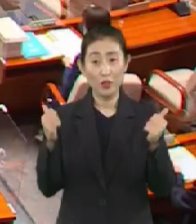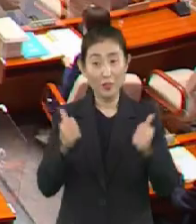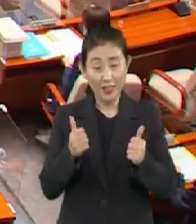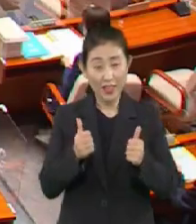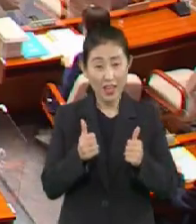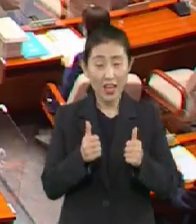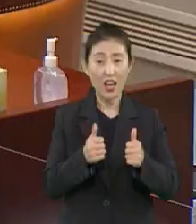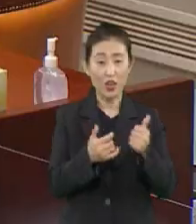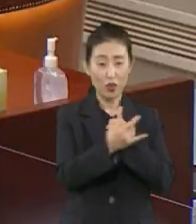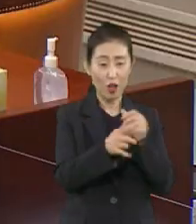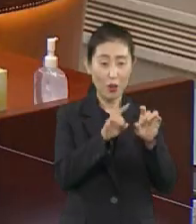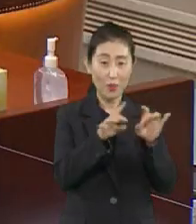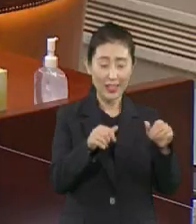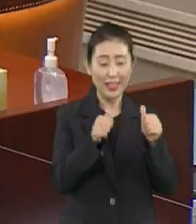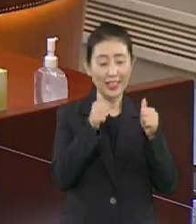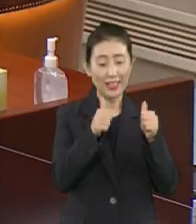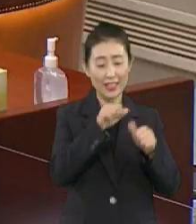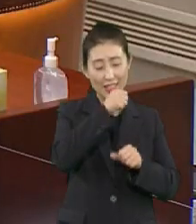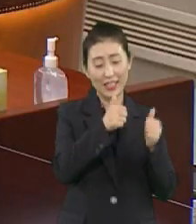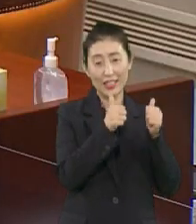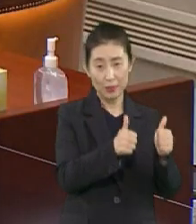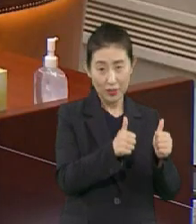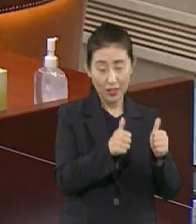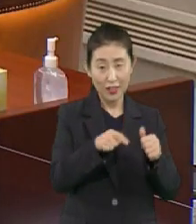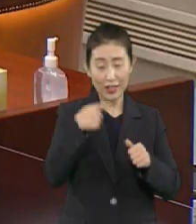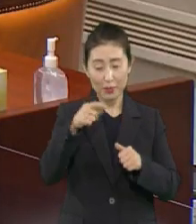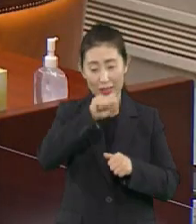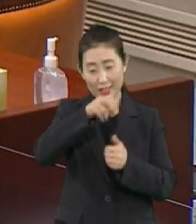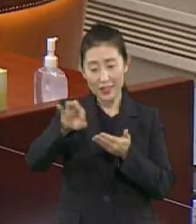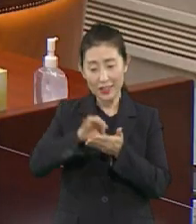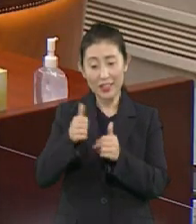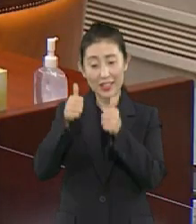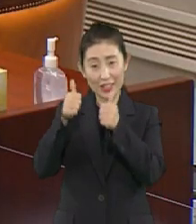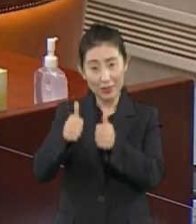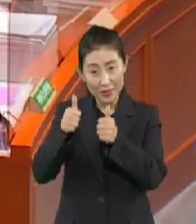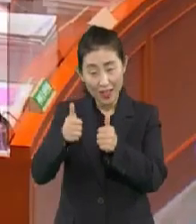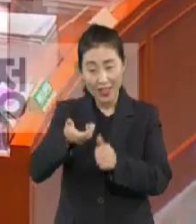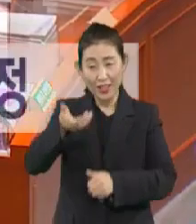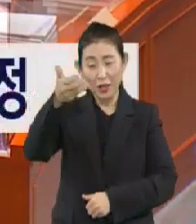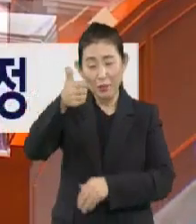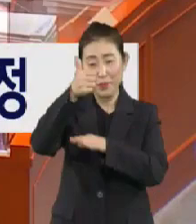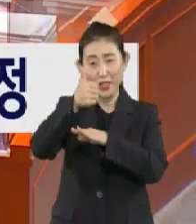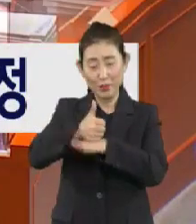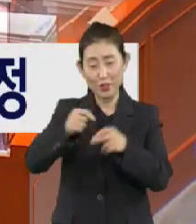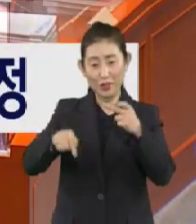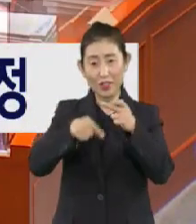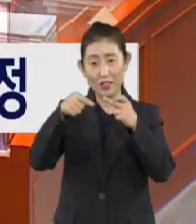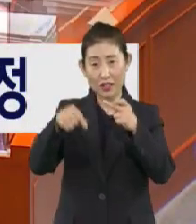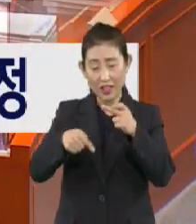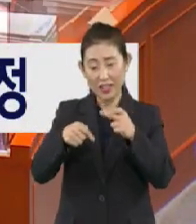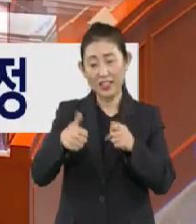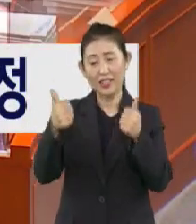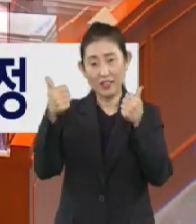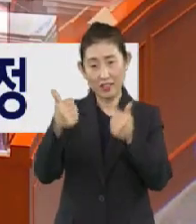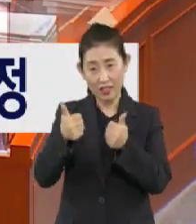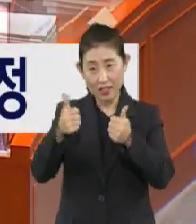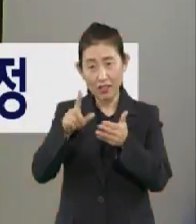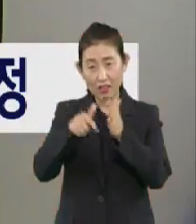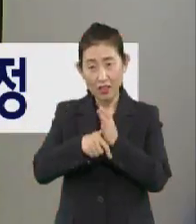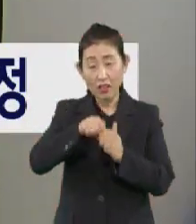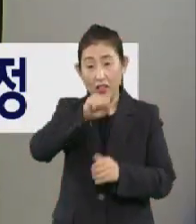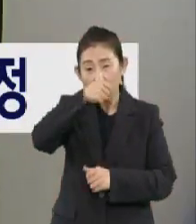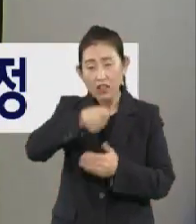국회는 각 상임위별 예산 심사를 거쳐 예결위 심사와 본회의 의결 이후 다음 달 초 내년 정부 예산안을